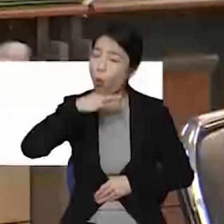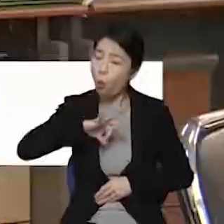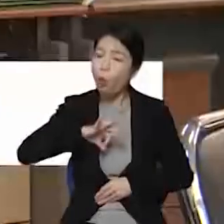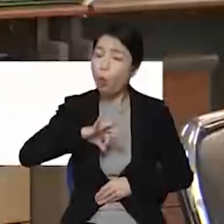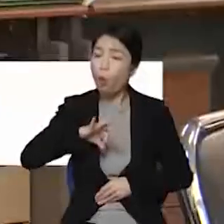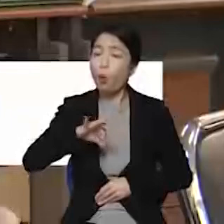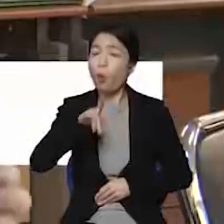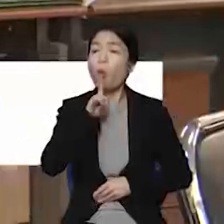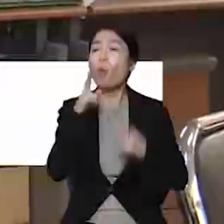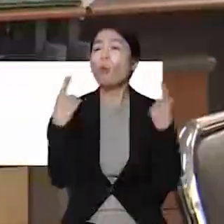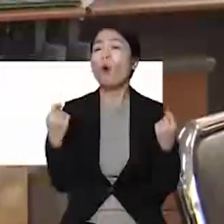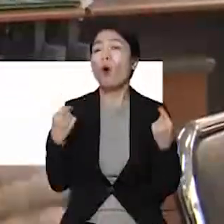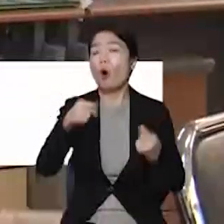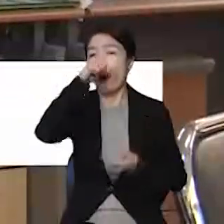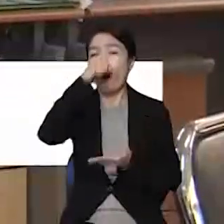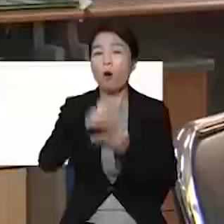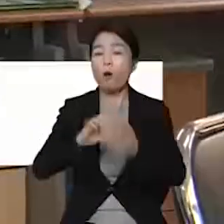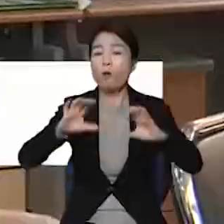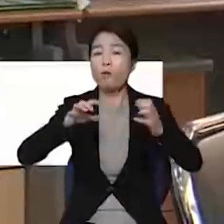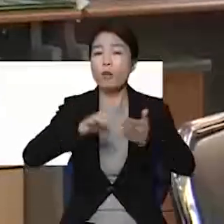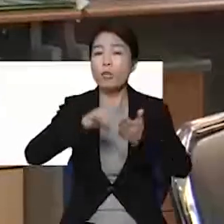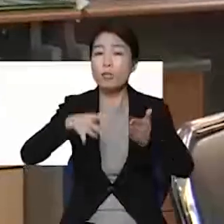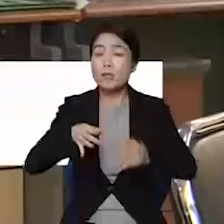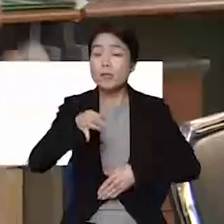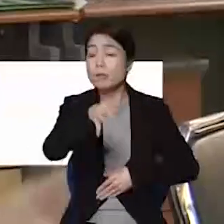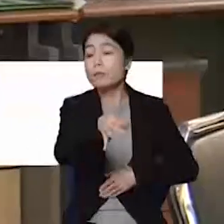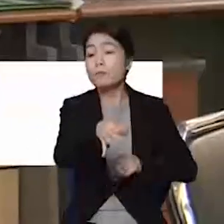위해서 정당하다고 국가의 세금까지